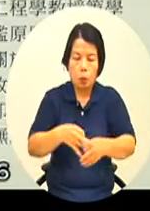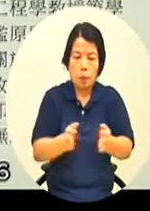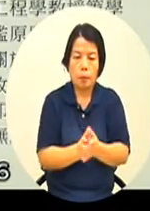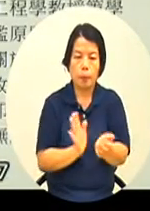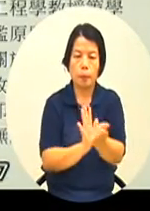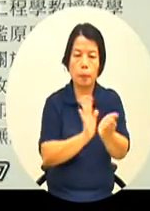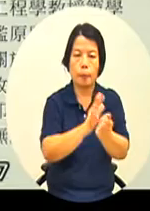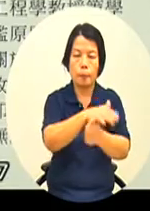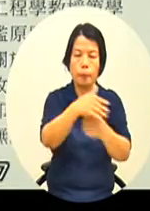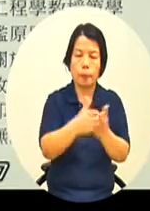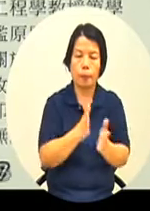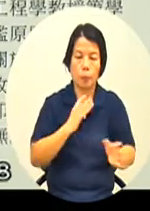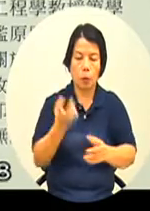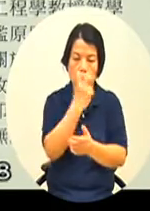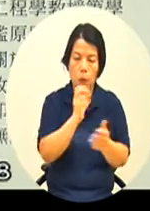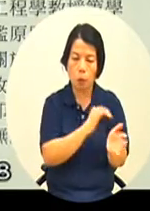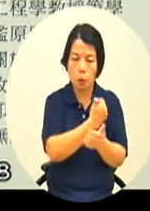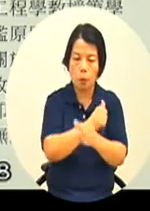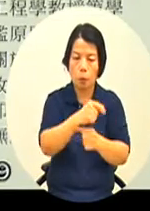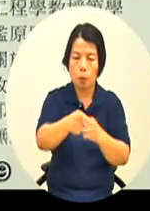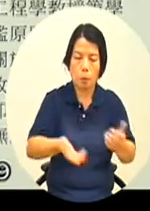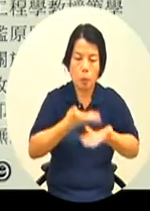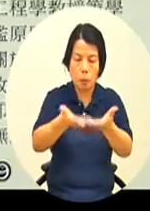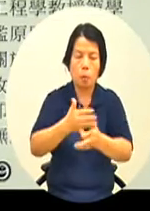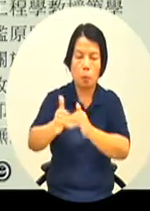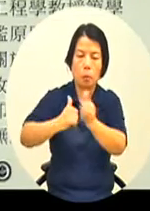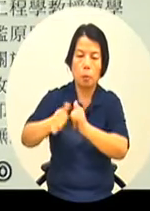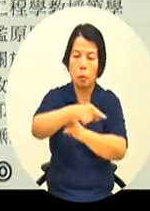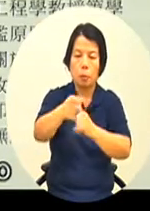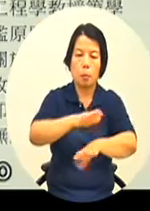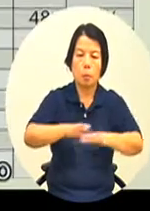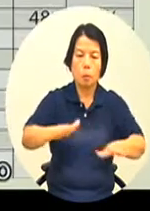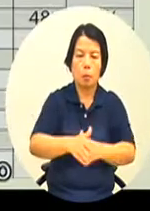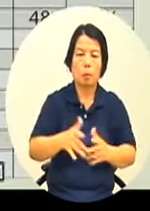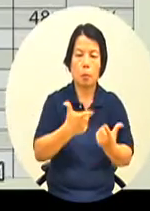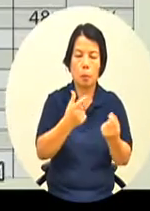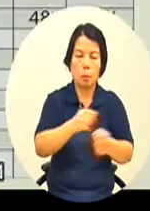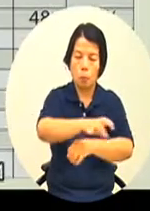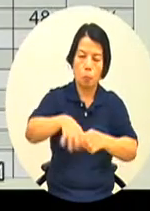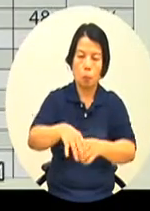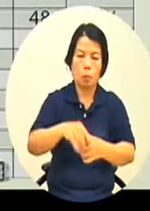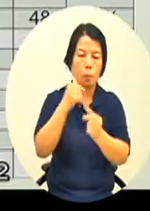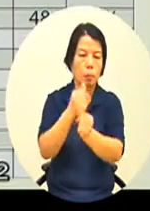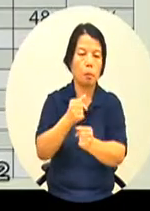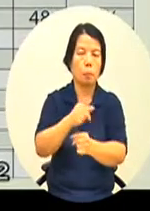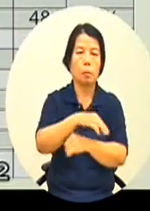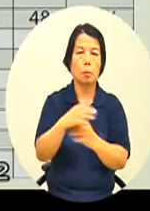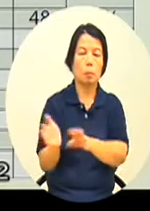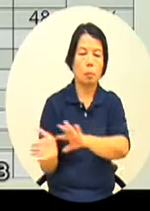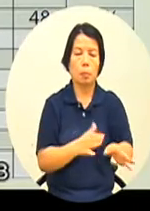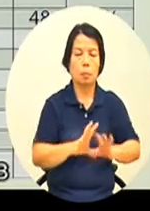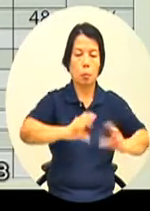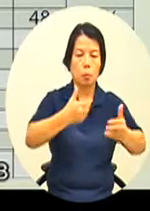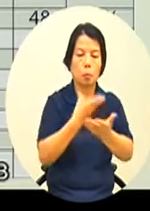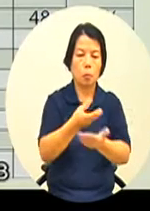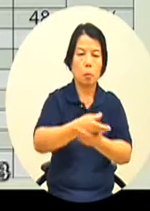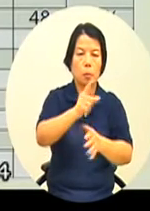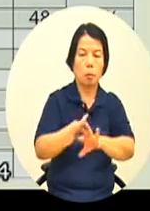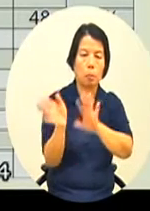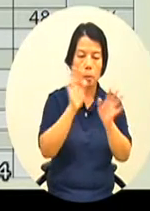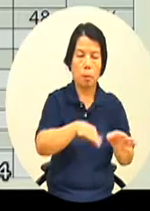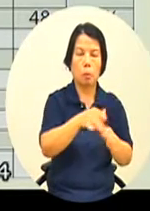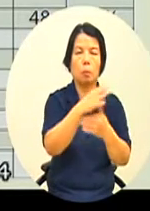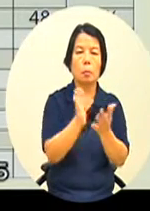踪管考机制，以提供市民安全无虞的生活环境。本期国赔案件审议情形共